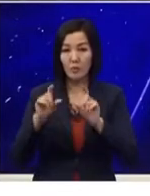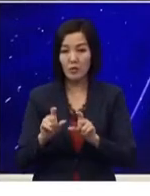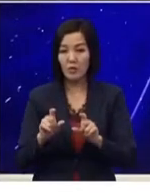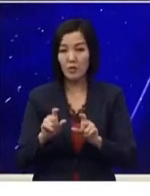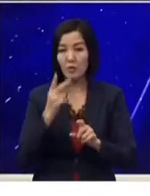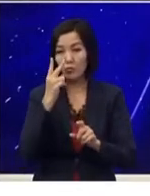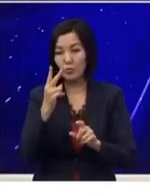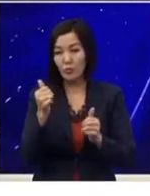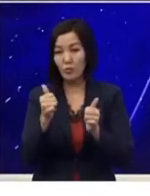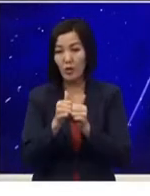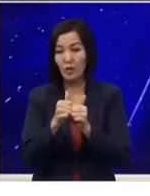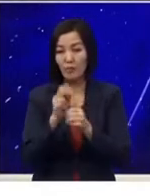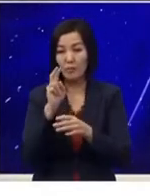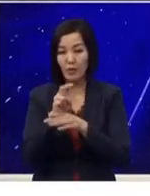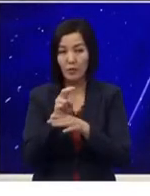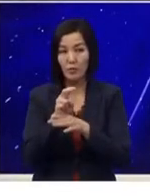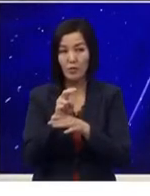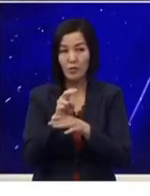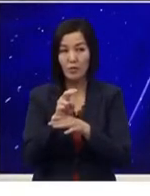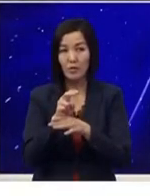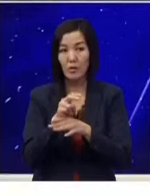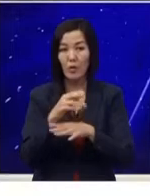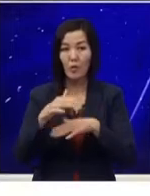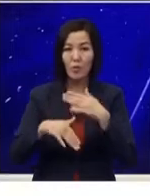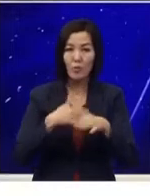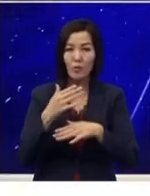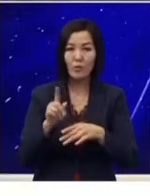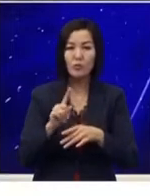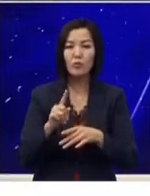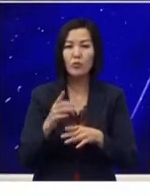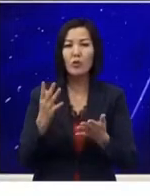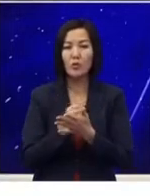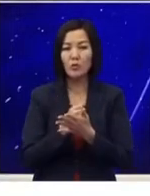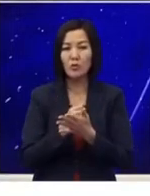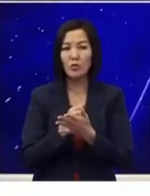И говорит, держит в упаковке что-то в руке. Я говорю, еще пошутя, я говорю, что ты